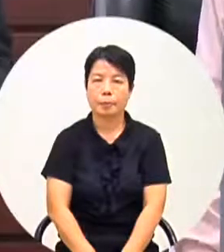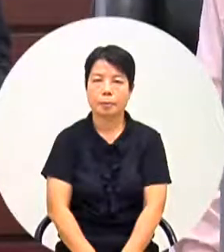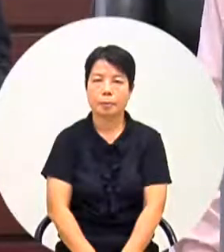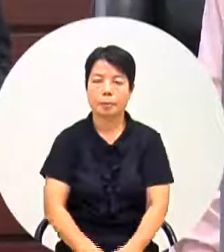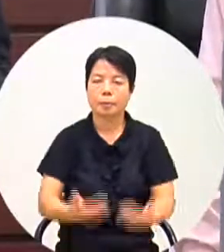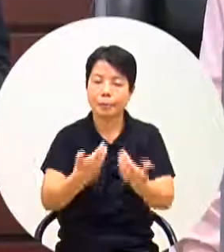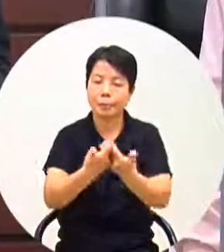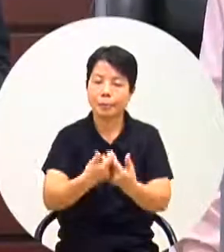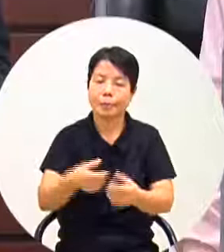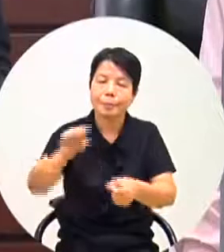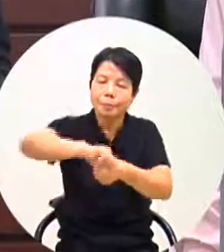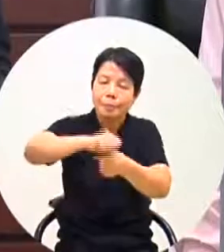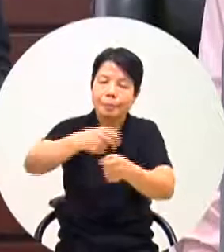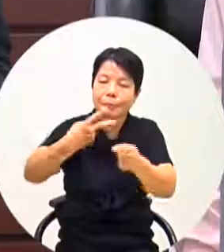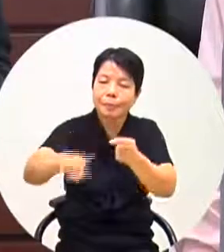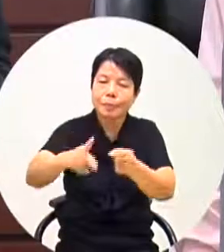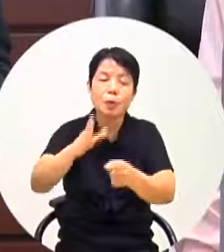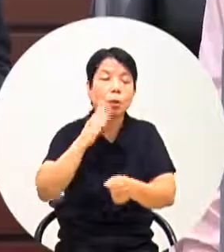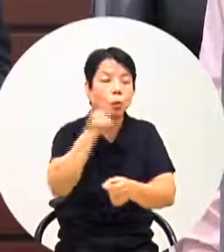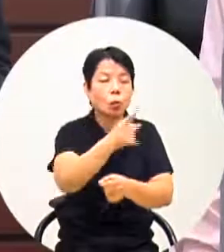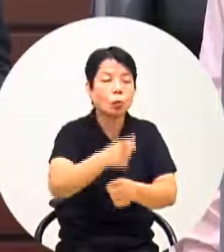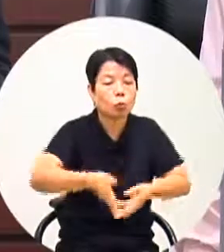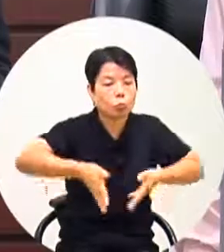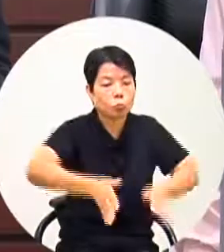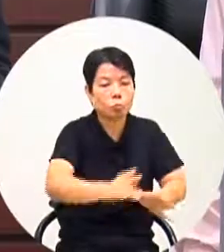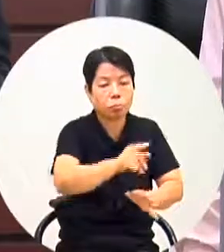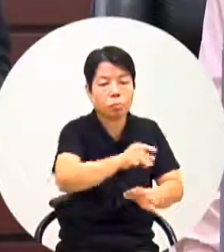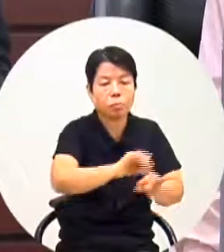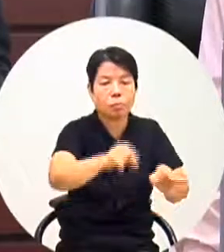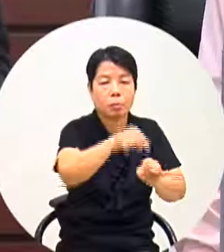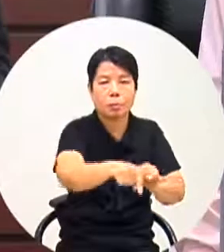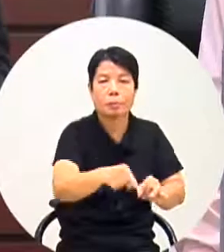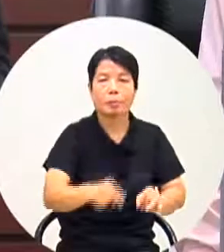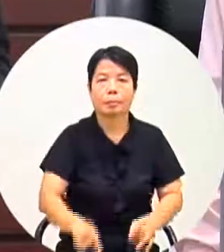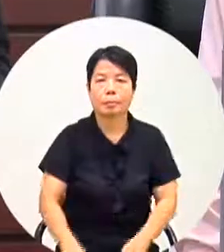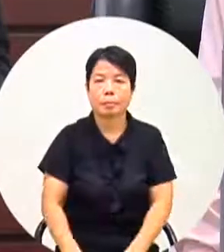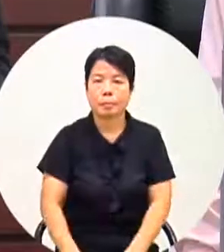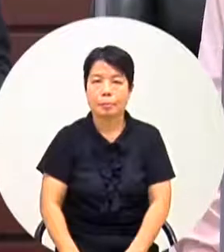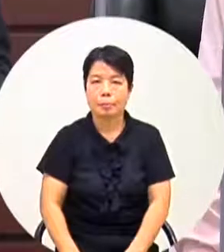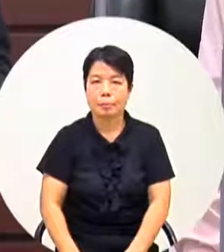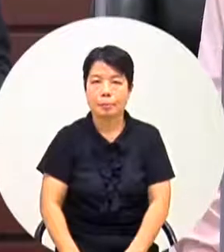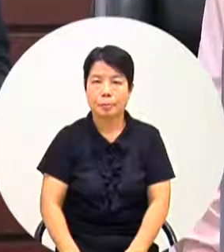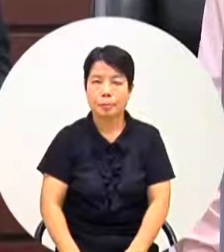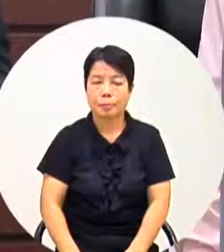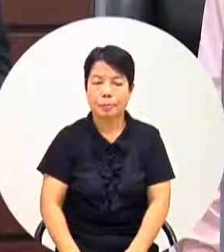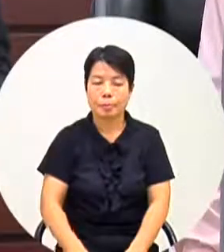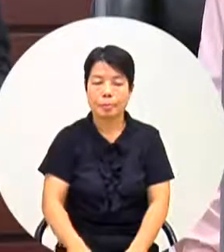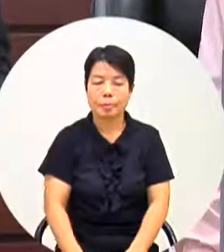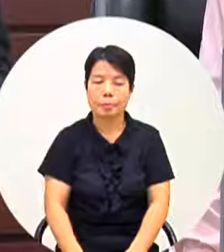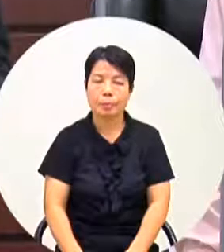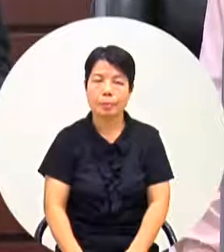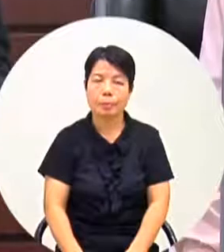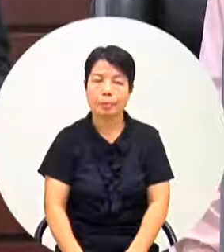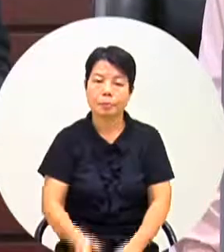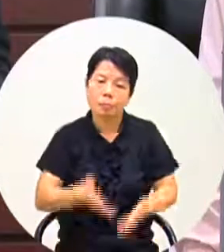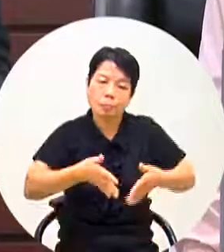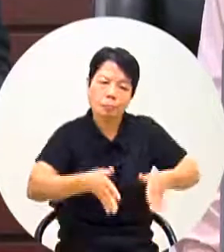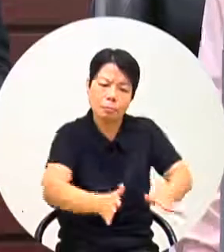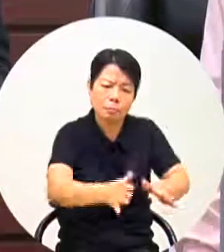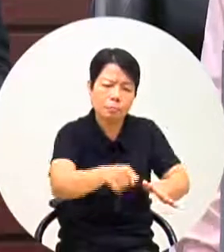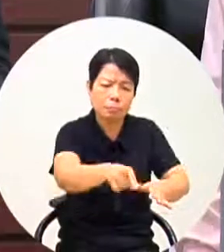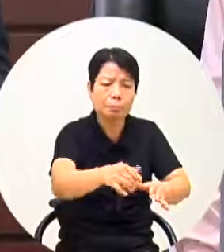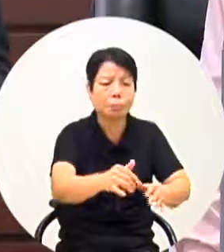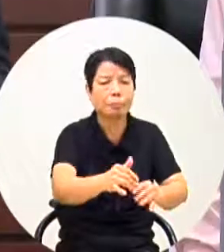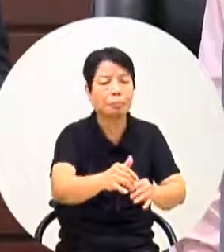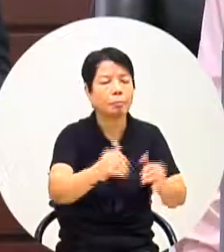土长的这一些有生产的这些百姓，他没有房子，没有土